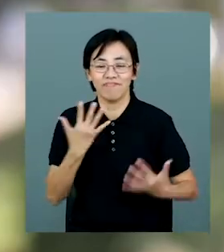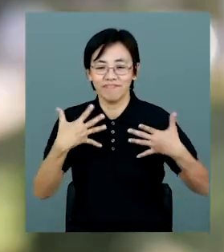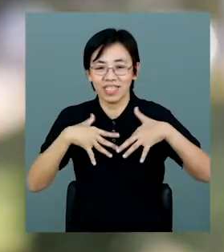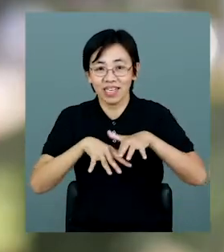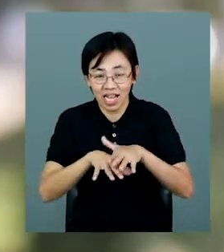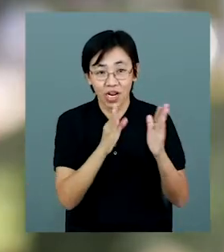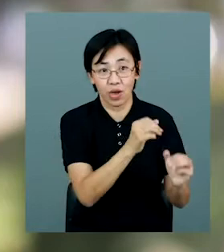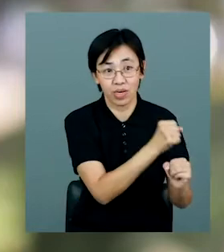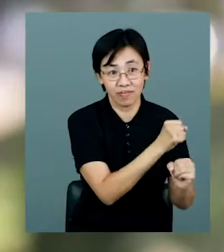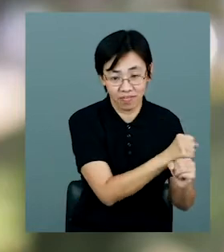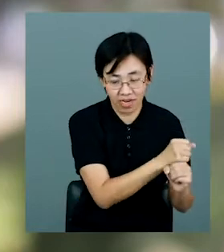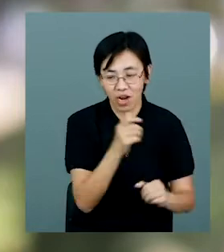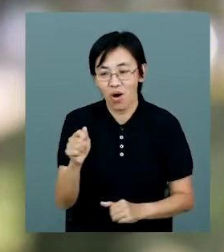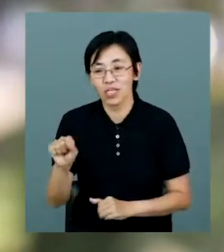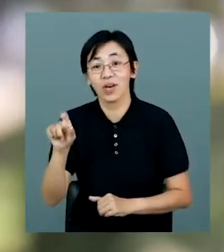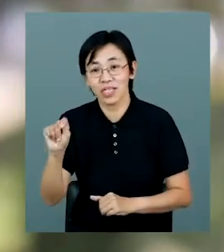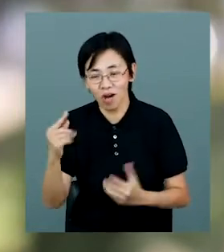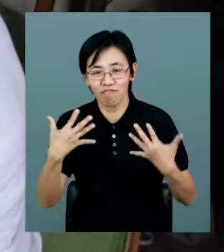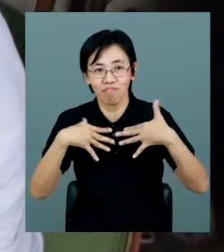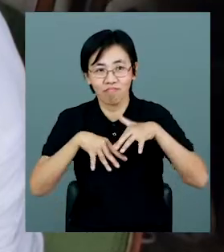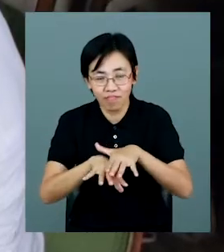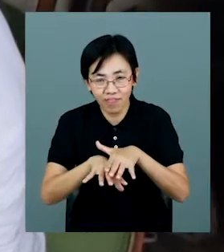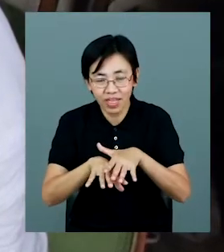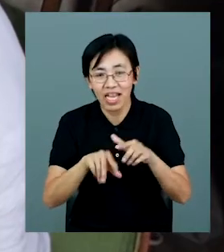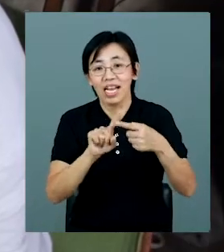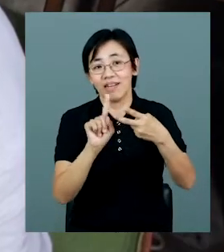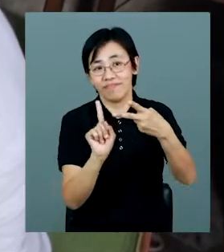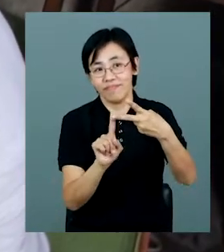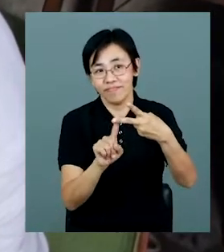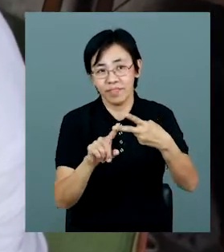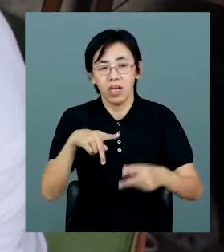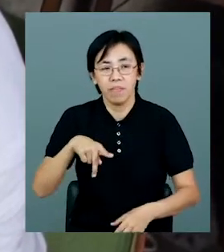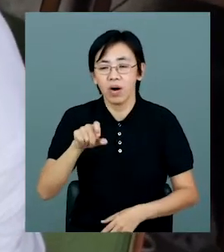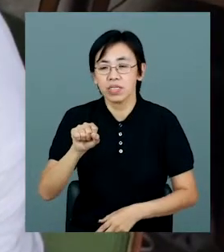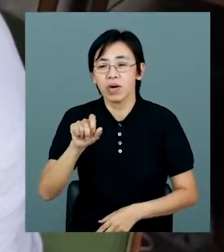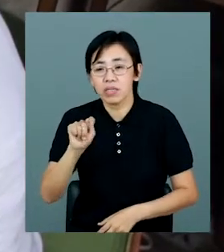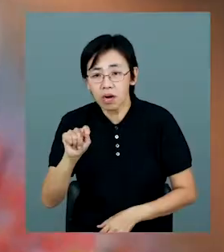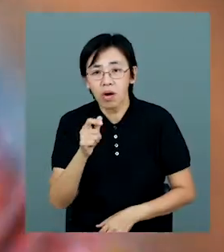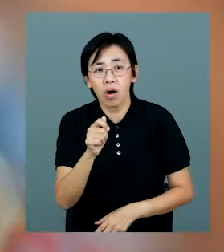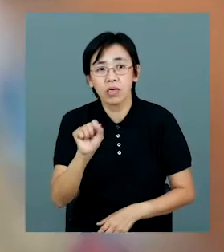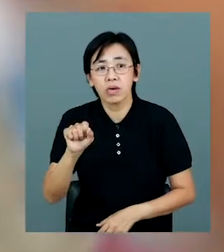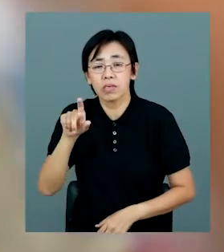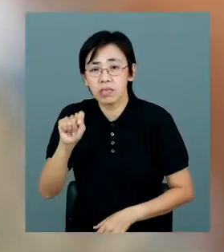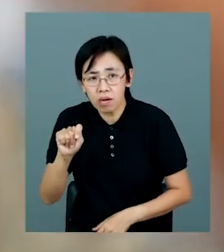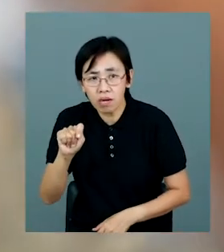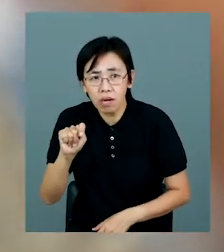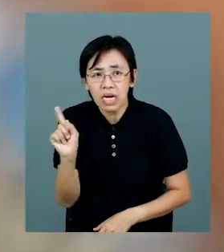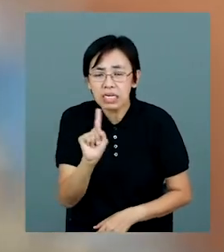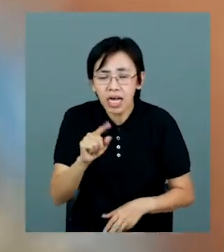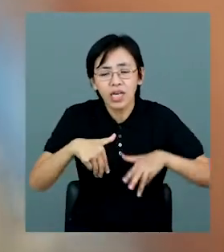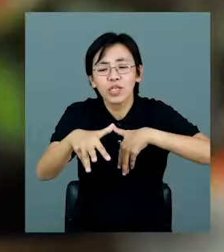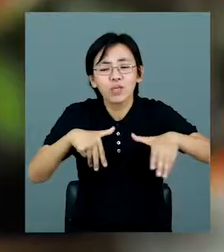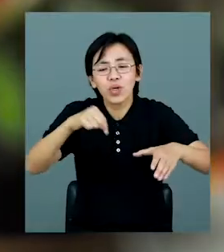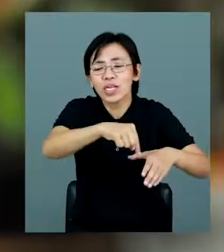เชื่อมระหว่างเจ้าหน้าที่กับอสตแล้วก็อีกประเด็นหนึ่งพสตอสตเนี่ยบางทีเขาเป็นเ